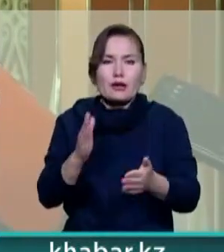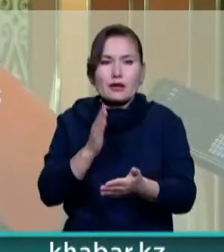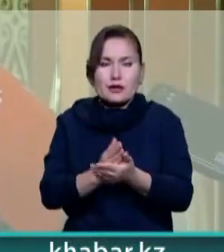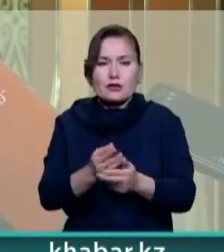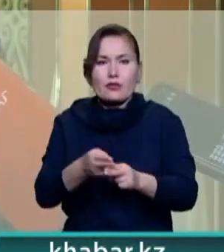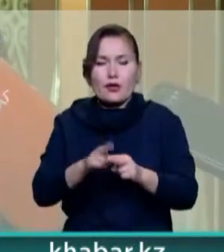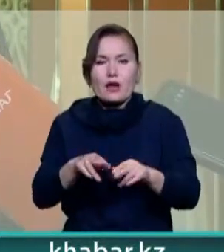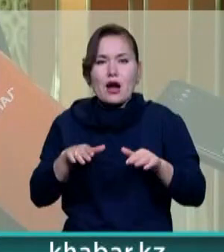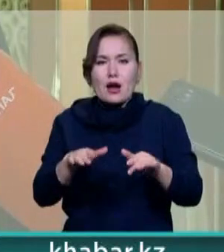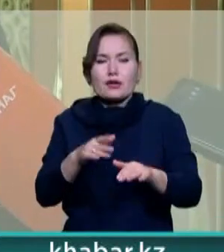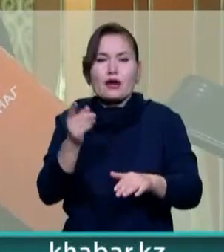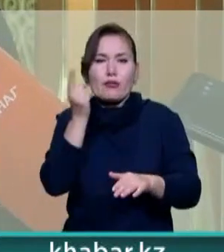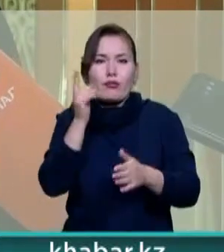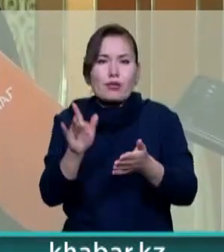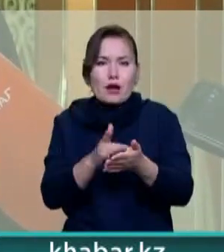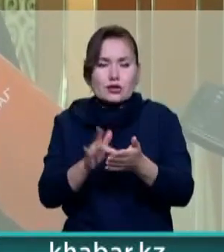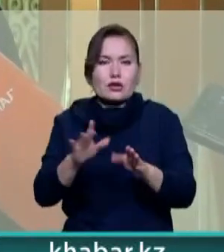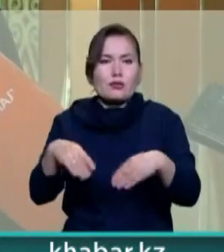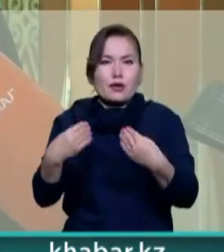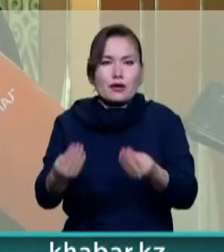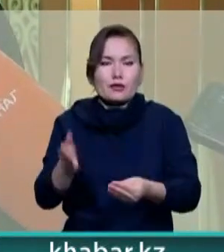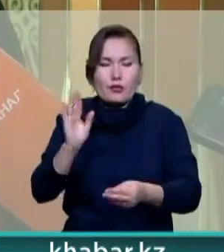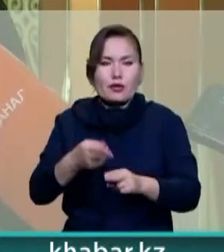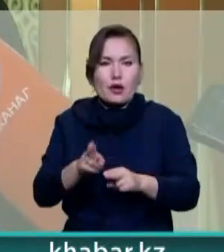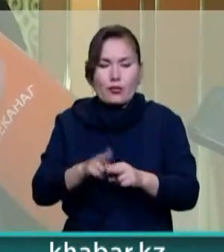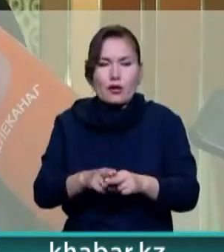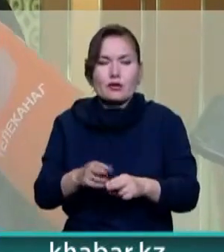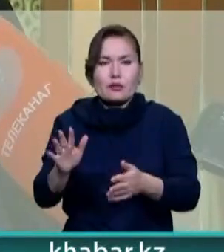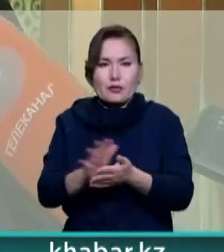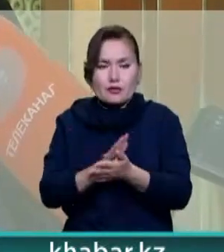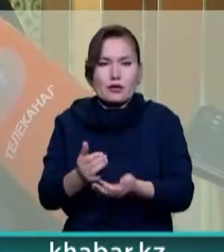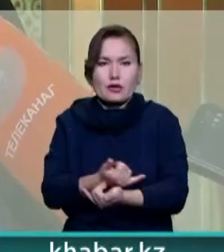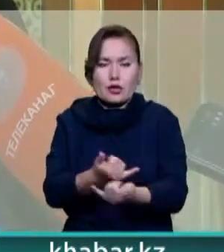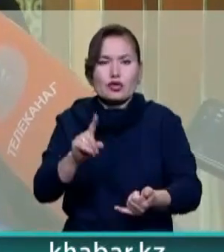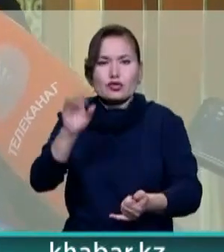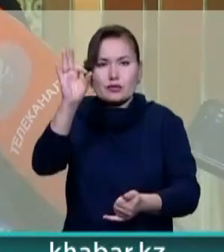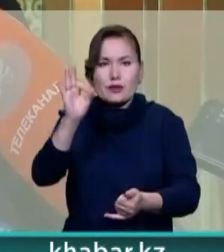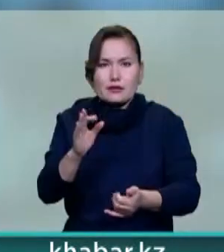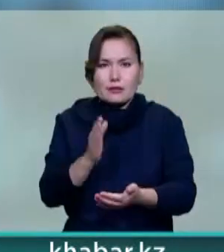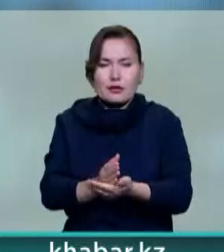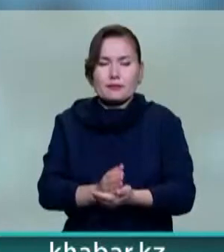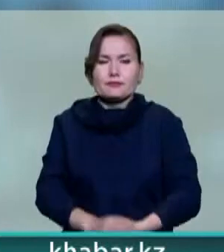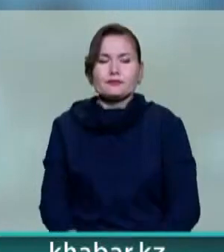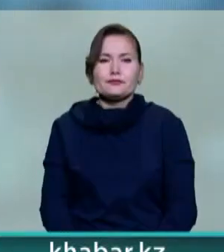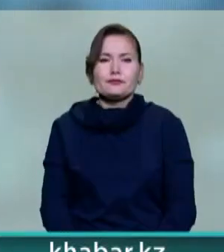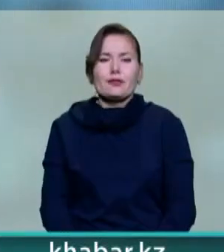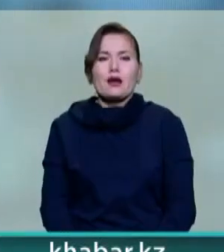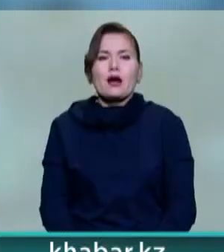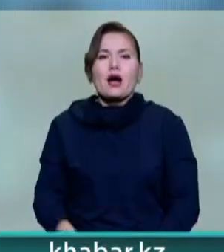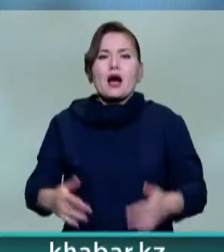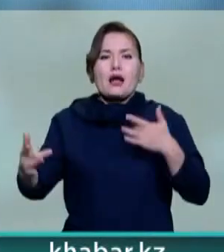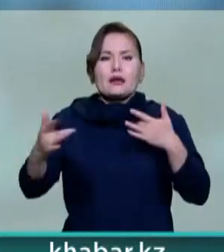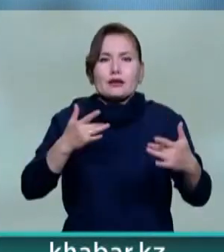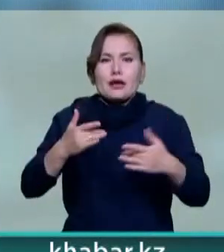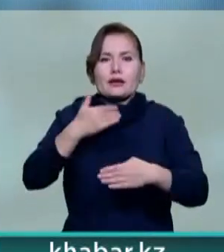бір планшетпен оларға осы құралдарды жеткізуге мүмкіндігіміз 100% бар. Театр